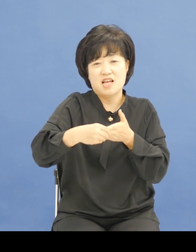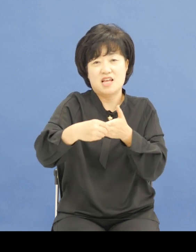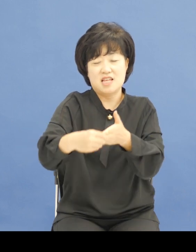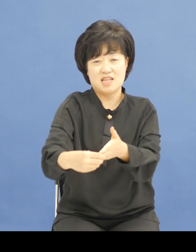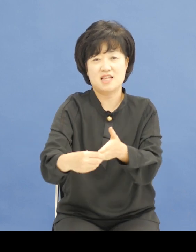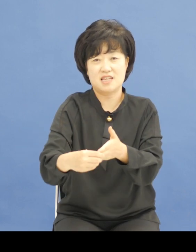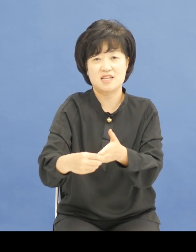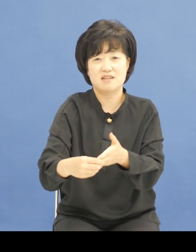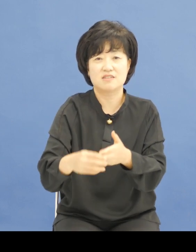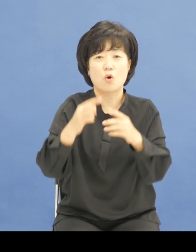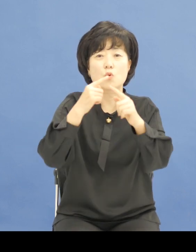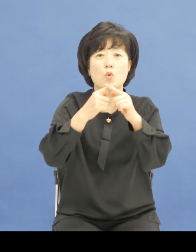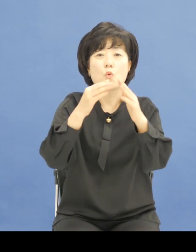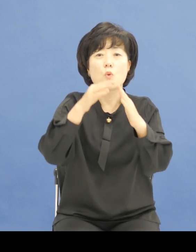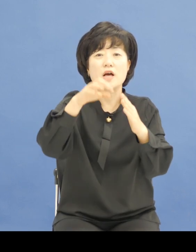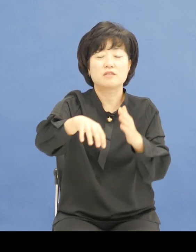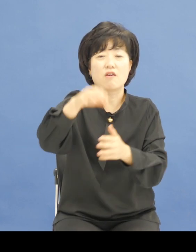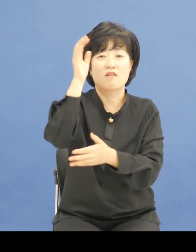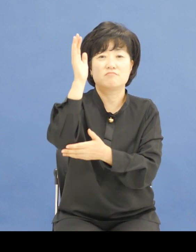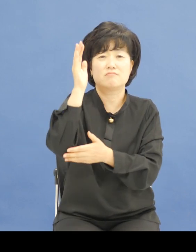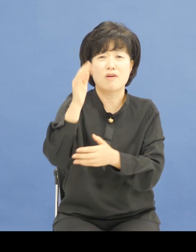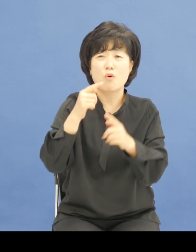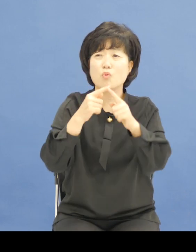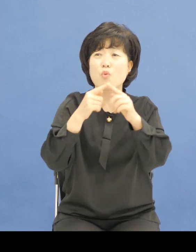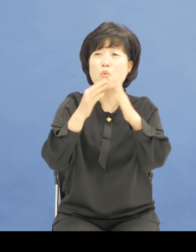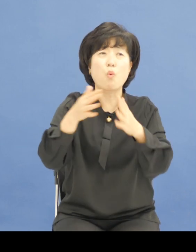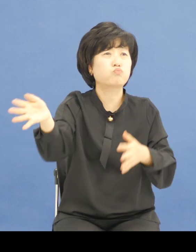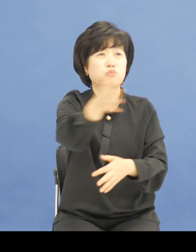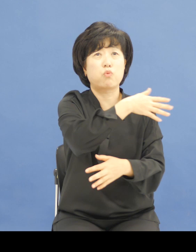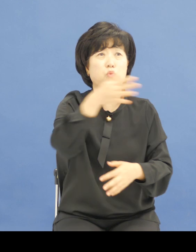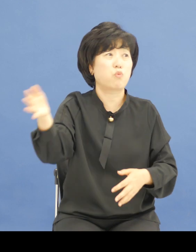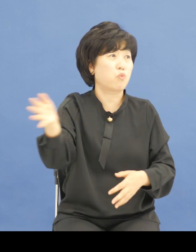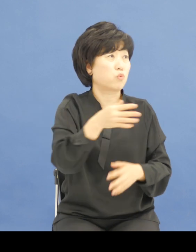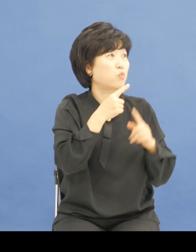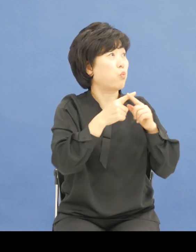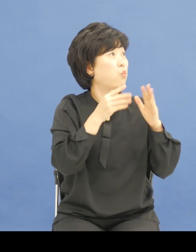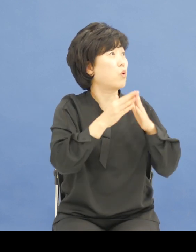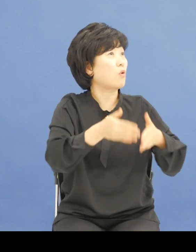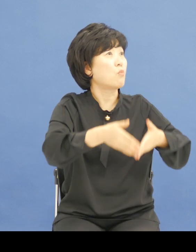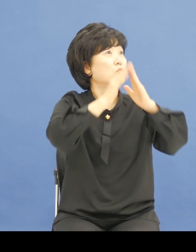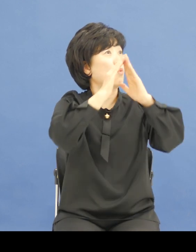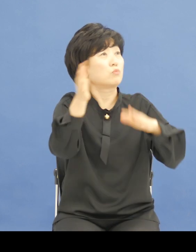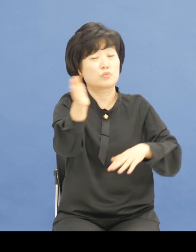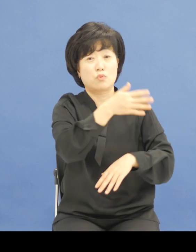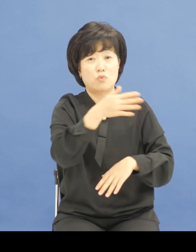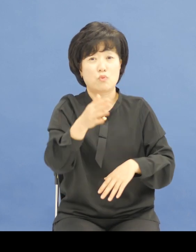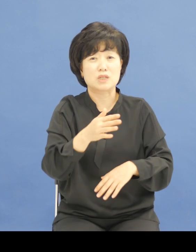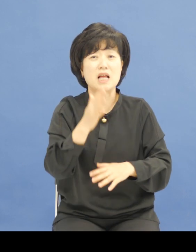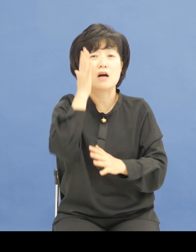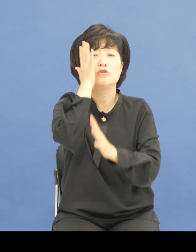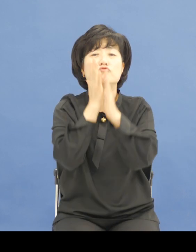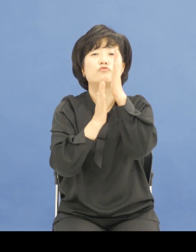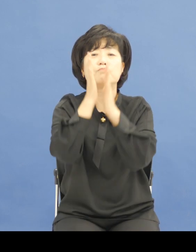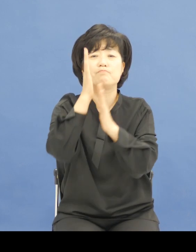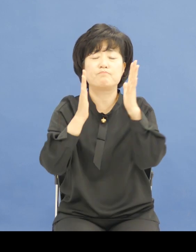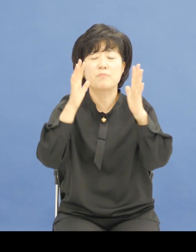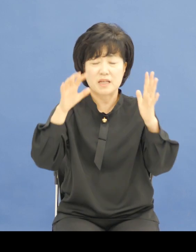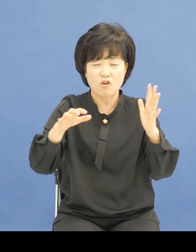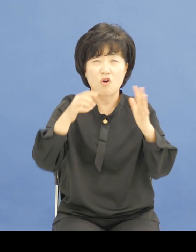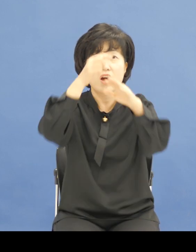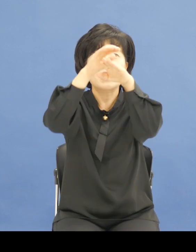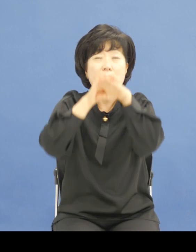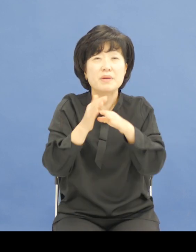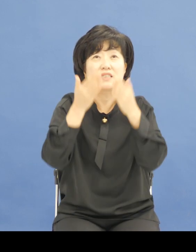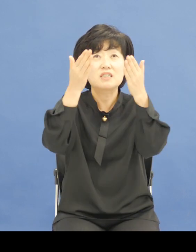교회를 짓게 해달라고 교회가 없어요. 그냥 그 이제 숲 속에서 예배드리고 비 오면은